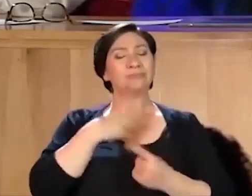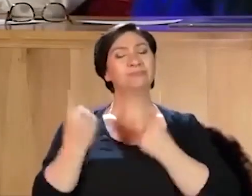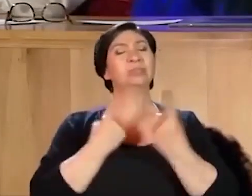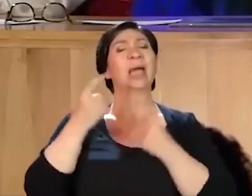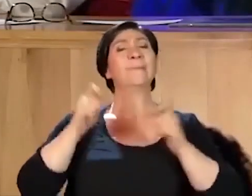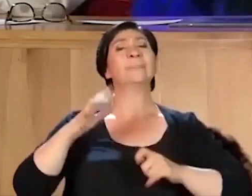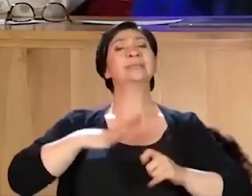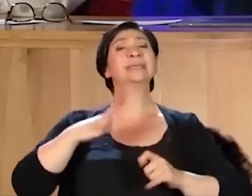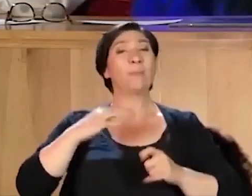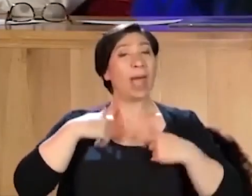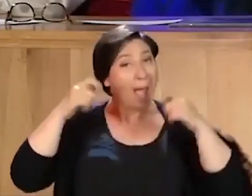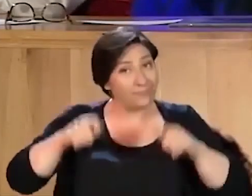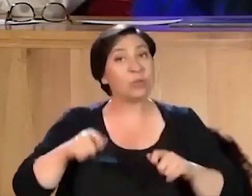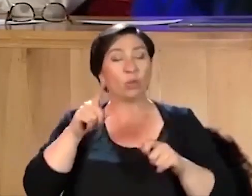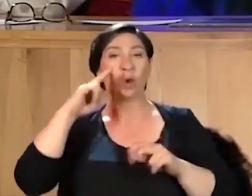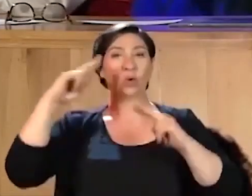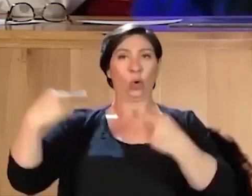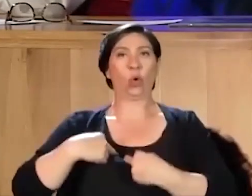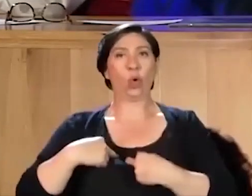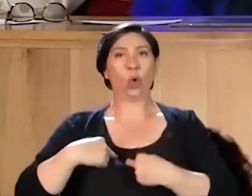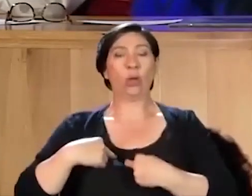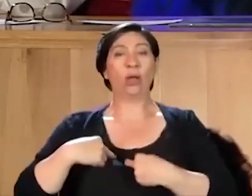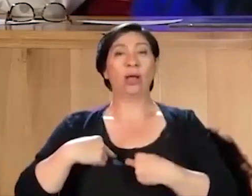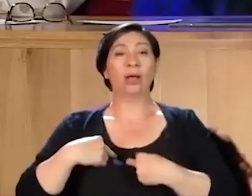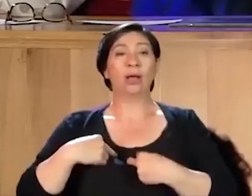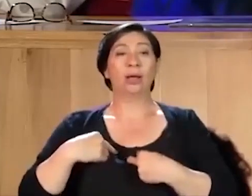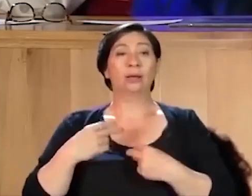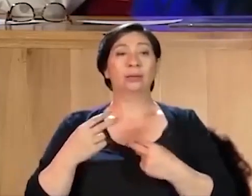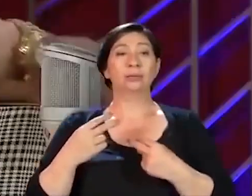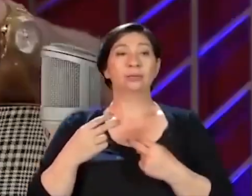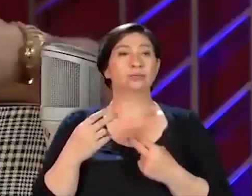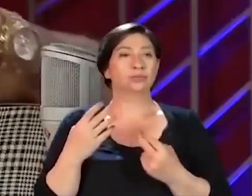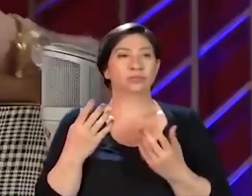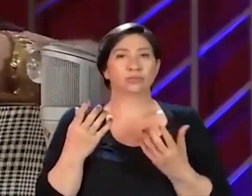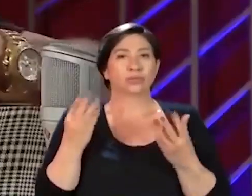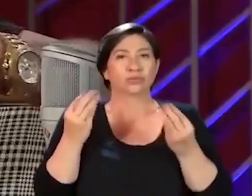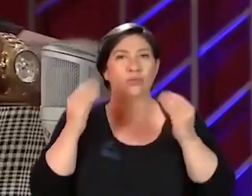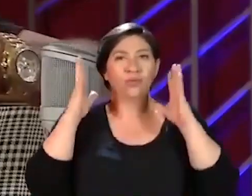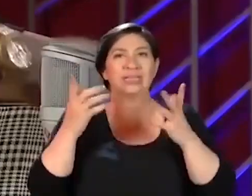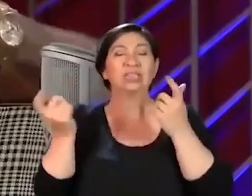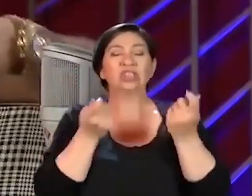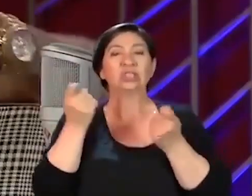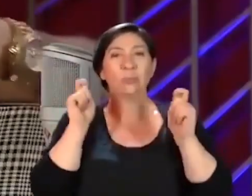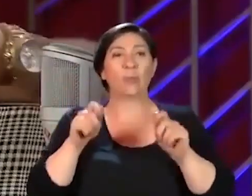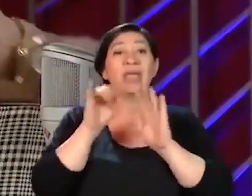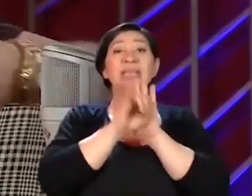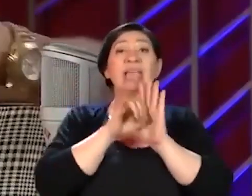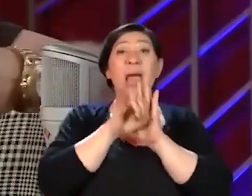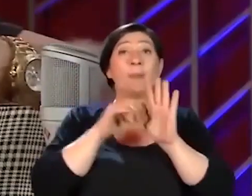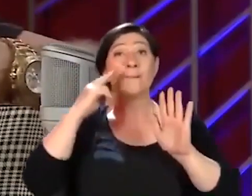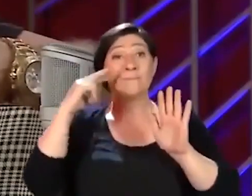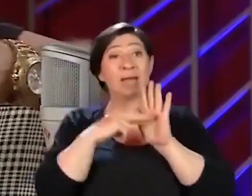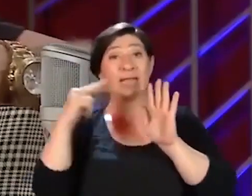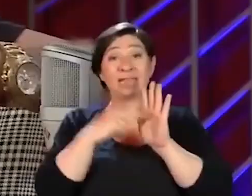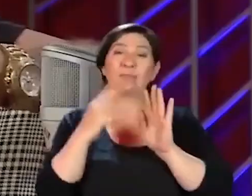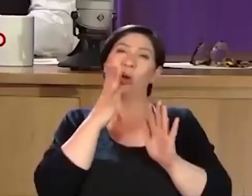yapmak istedim yaptım ve şu an onlar bunu görüyorlar Çünkü bu çok fazla iş yapıyorum ve Instagram'a her gün